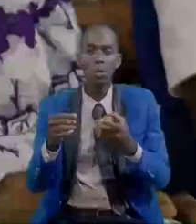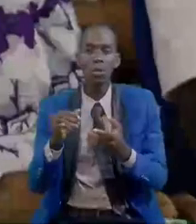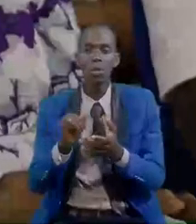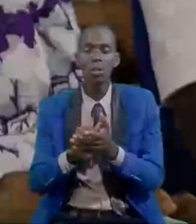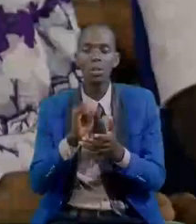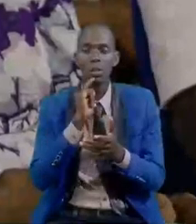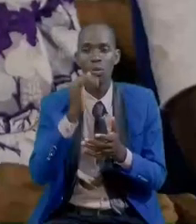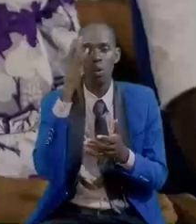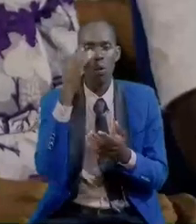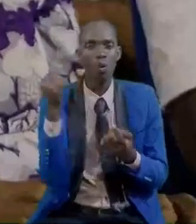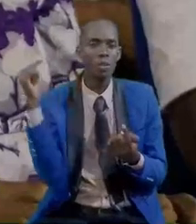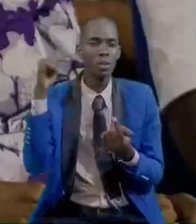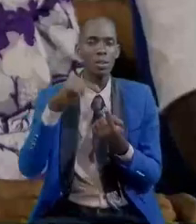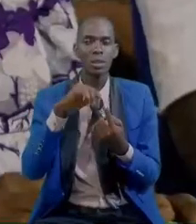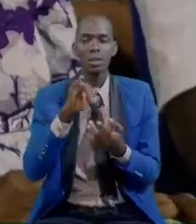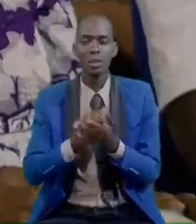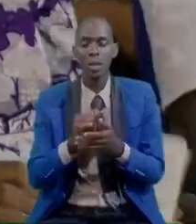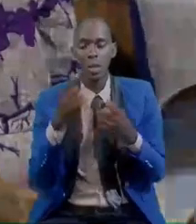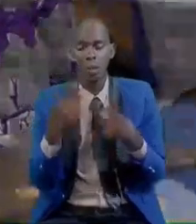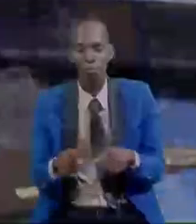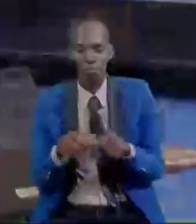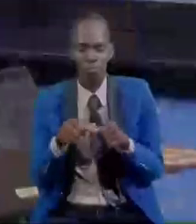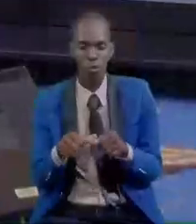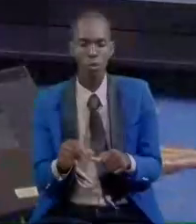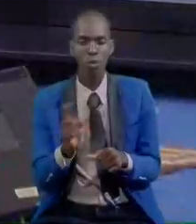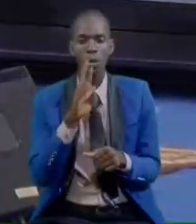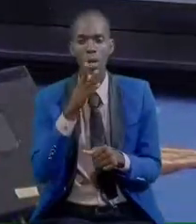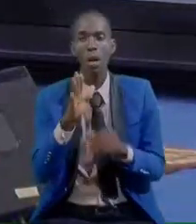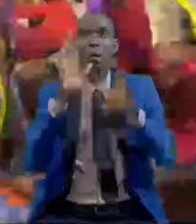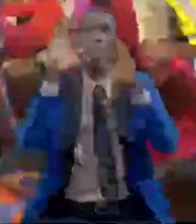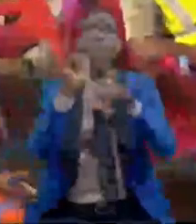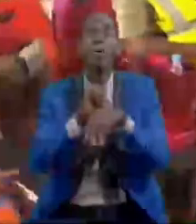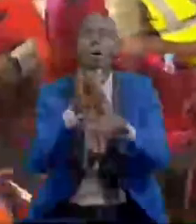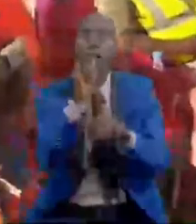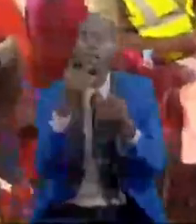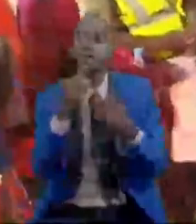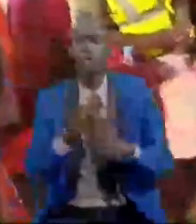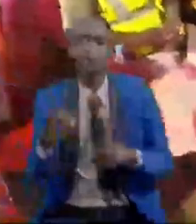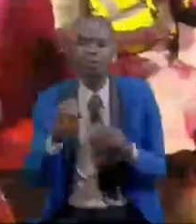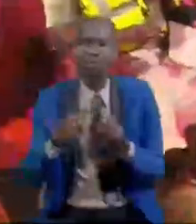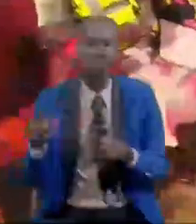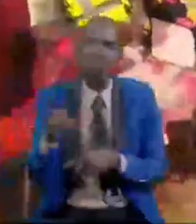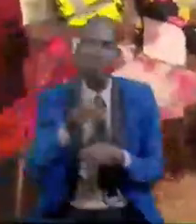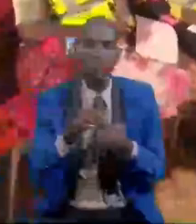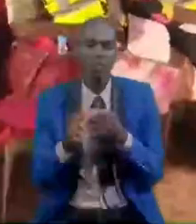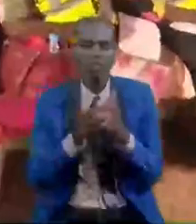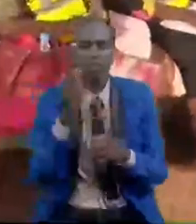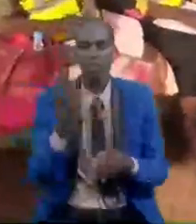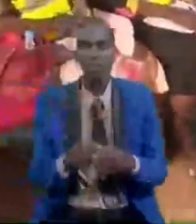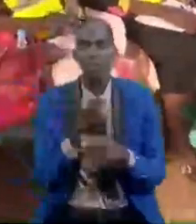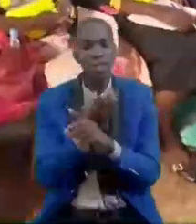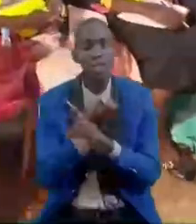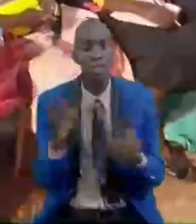À moins que cela ne se produise, reste là où tu es. Le miracle vient. La guérison vient.